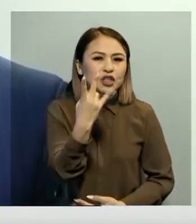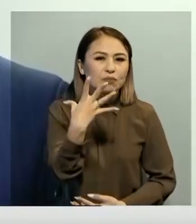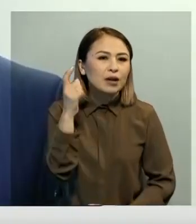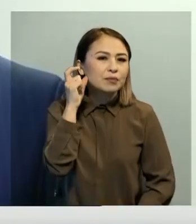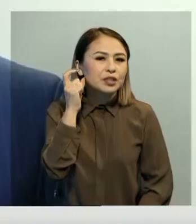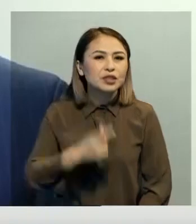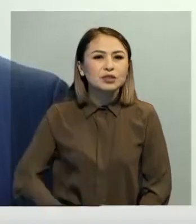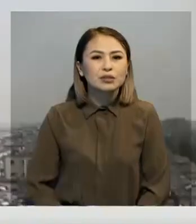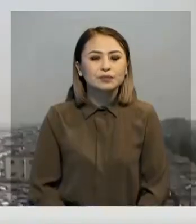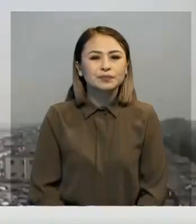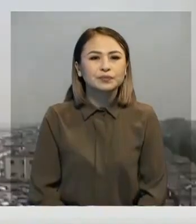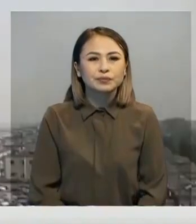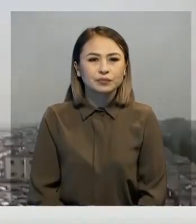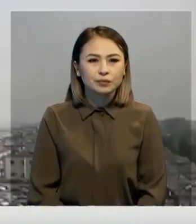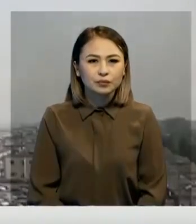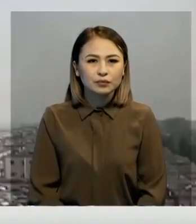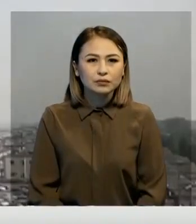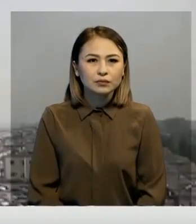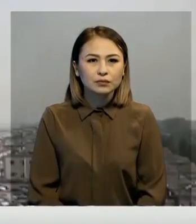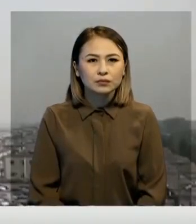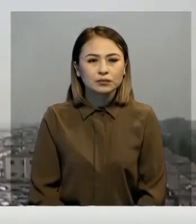өтілі шамамен 25 жыл.